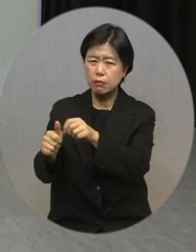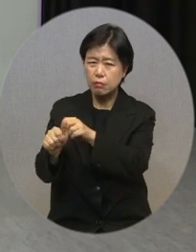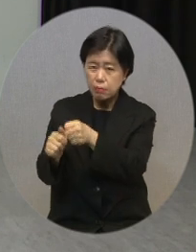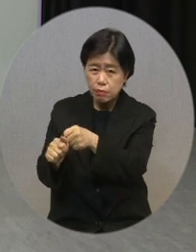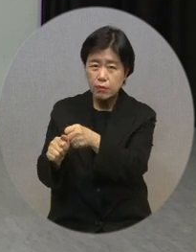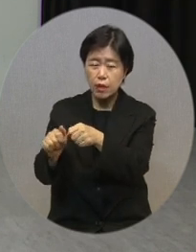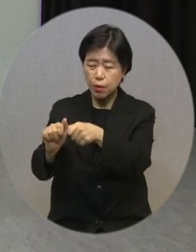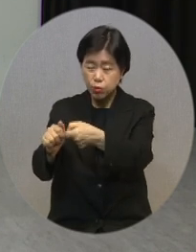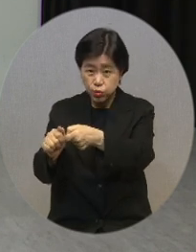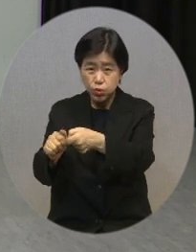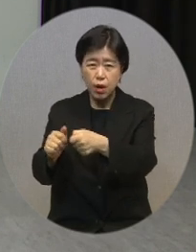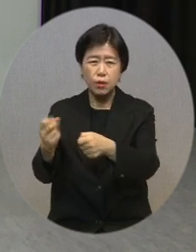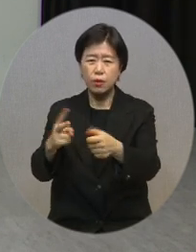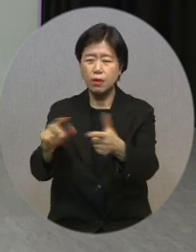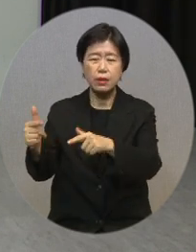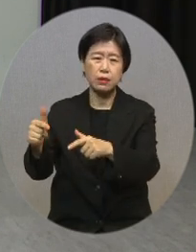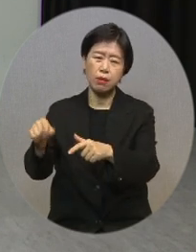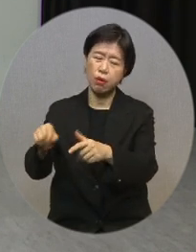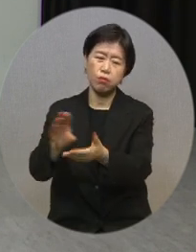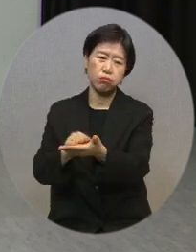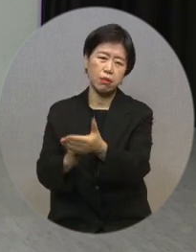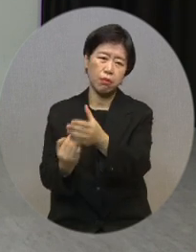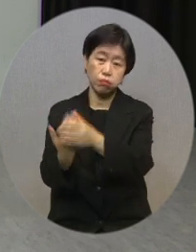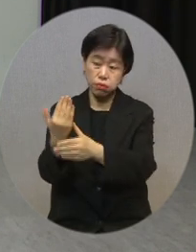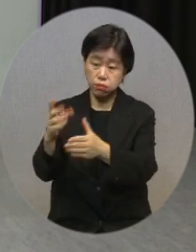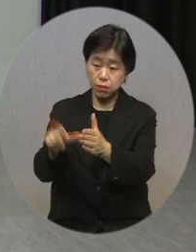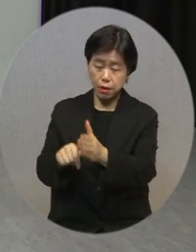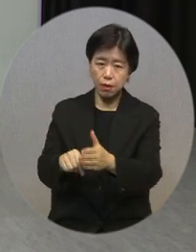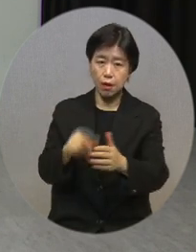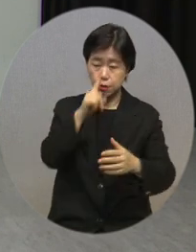이런 것들에 대해서 법적으로 엄정하게 대응을 해서